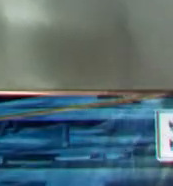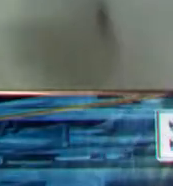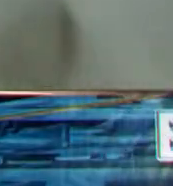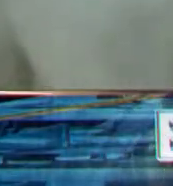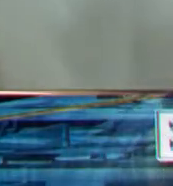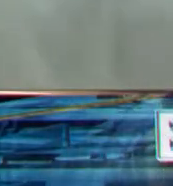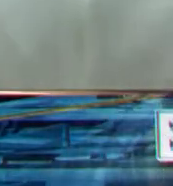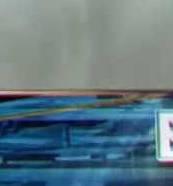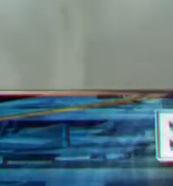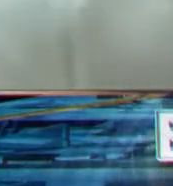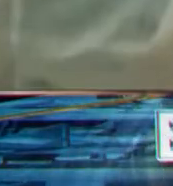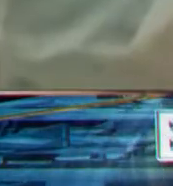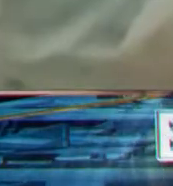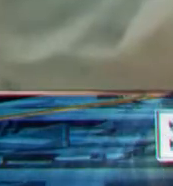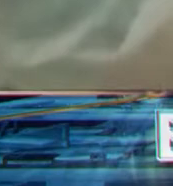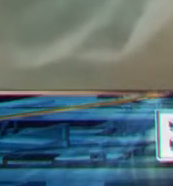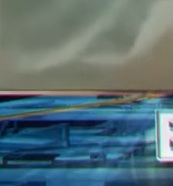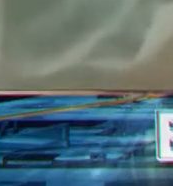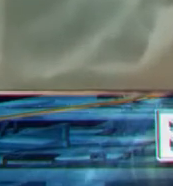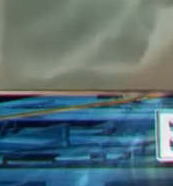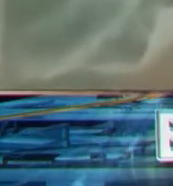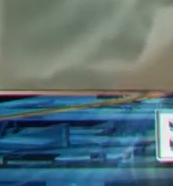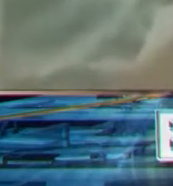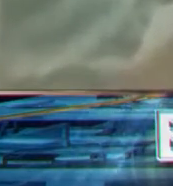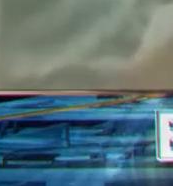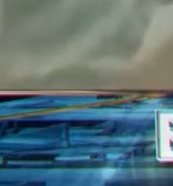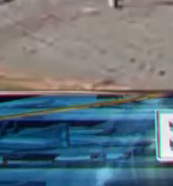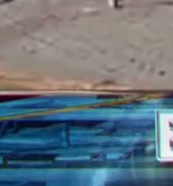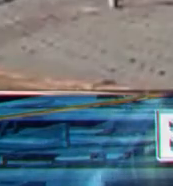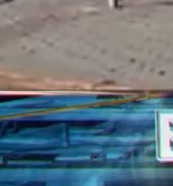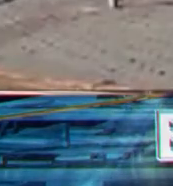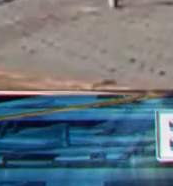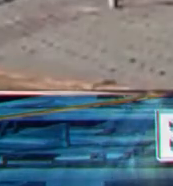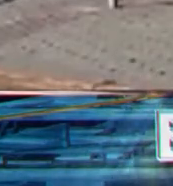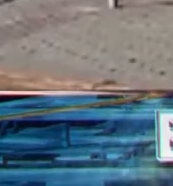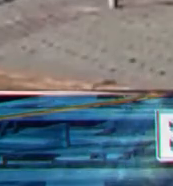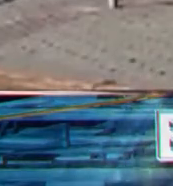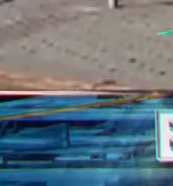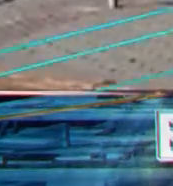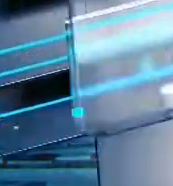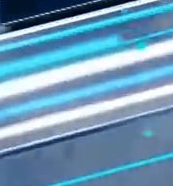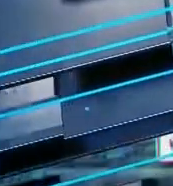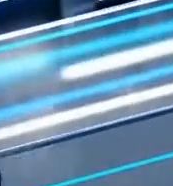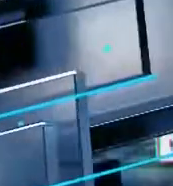Елде карантиндік шаралар күшейтілуі мүмкін. Себебі республикада эпидахуал қайта ұшығып барады.